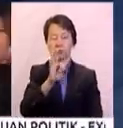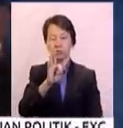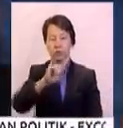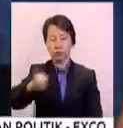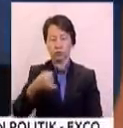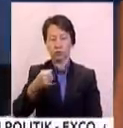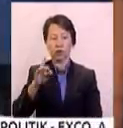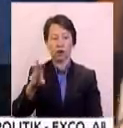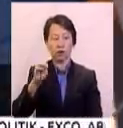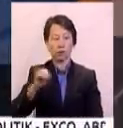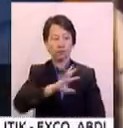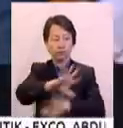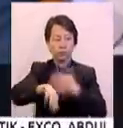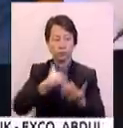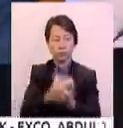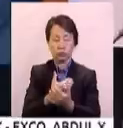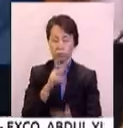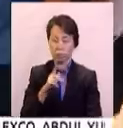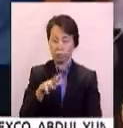RM49 juta. Daripada kesemua kes itu,